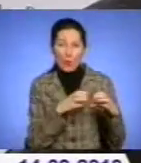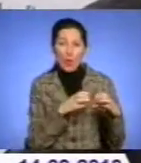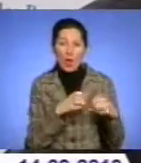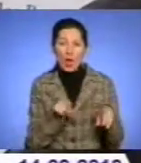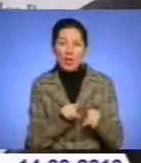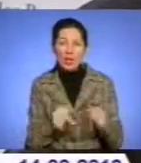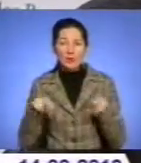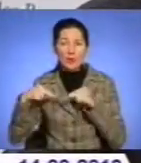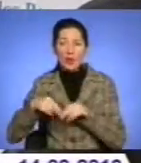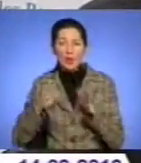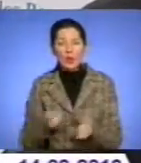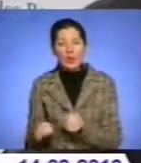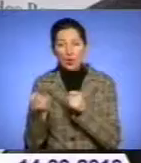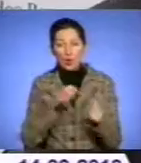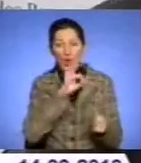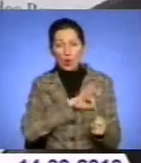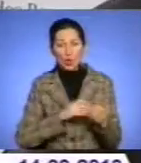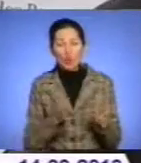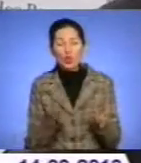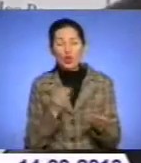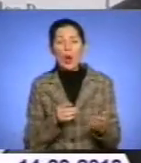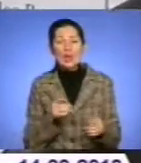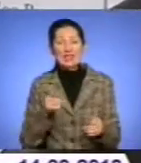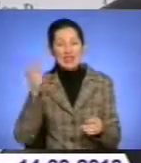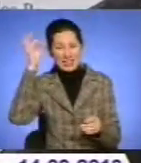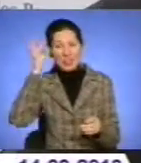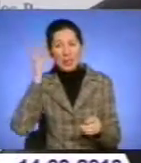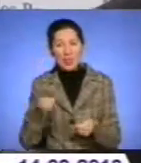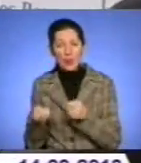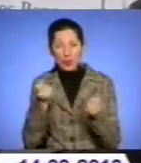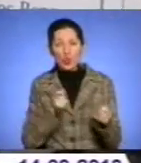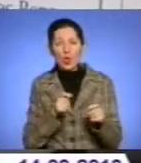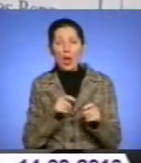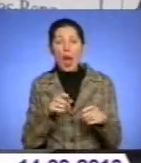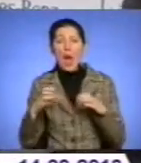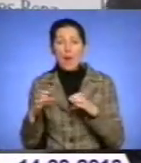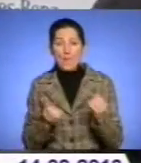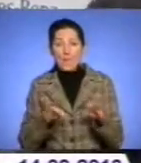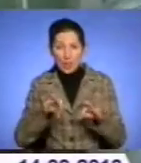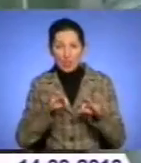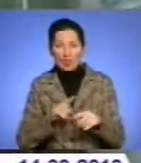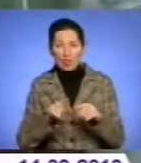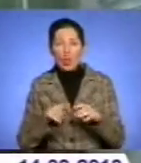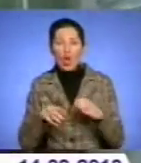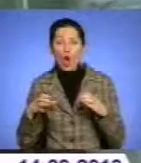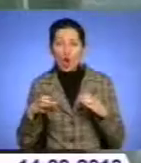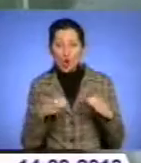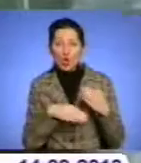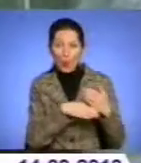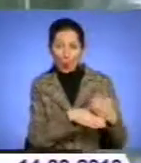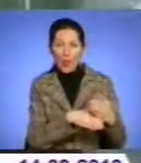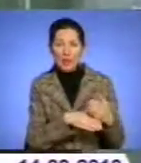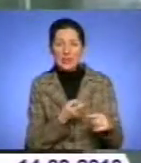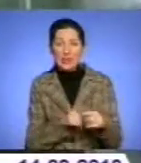тільки приносить користь. Тож, якщо з Німеччини привезуть машини швидкої медичної допомоги, наголошує Іван Демчишин, ці автомобілі розпреділять